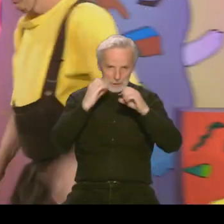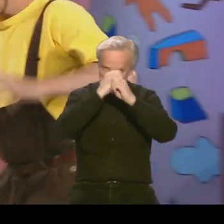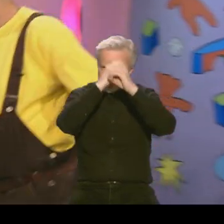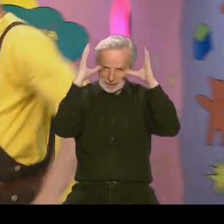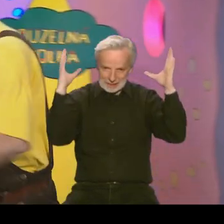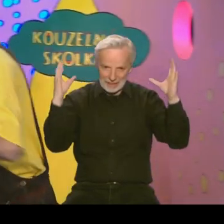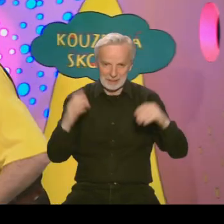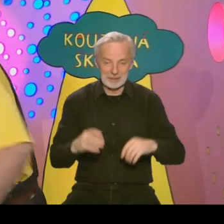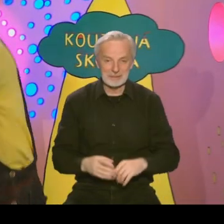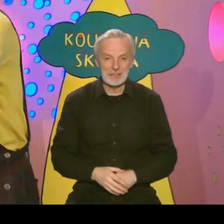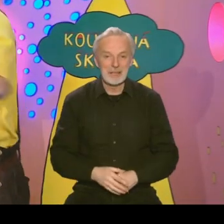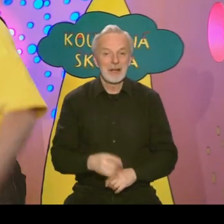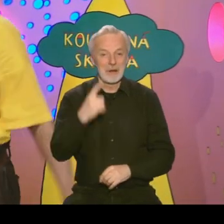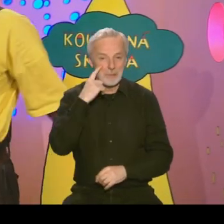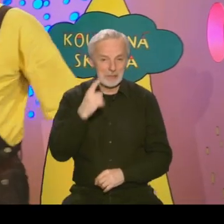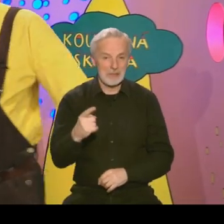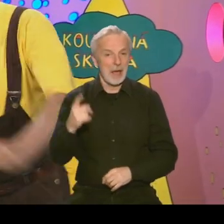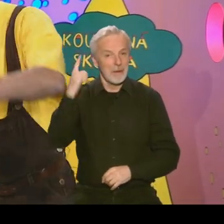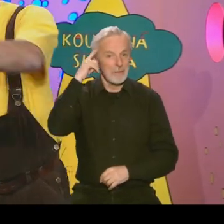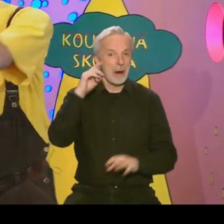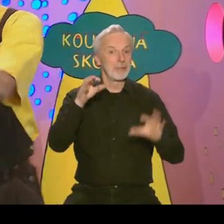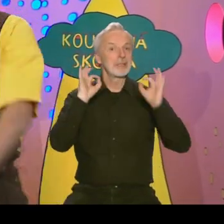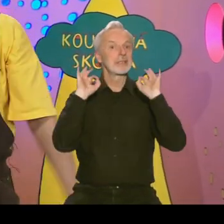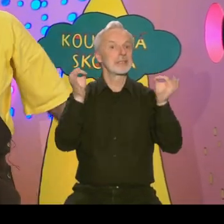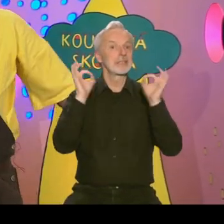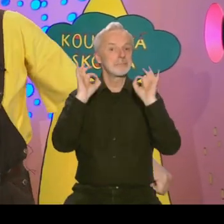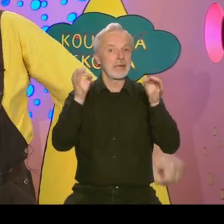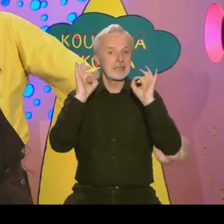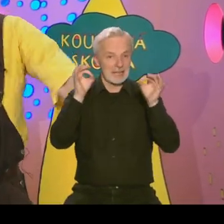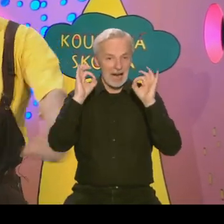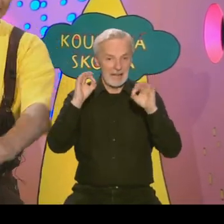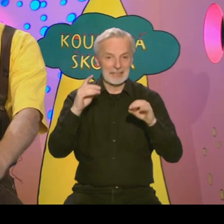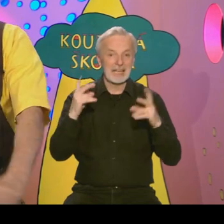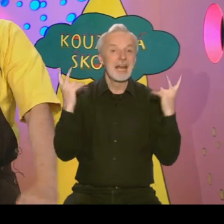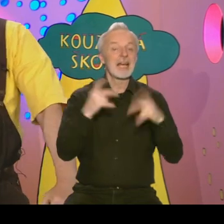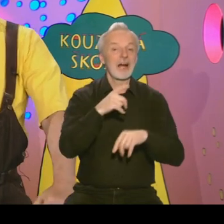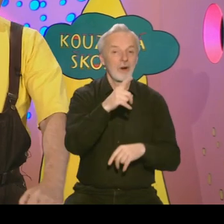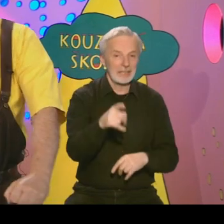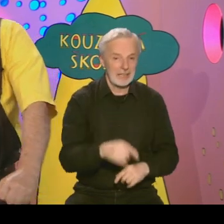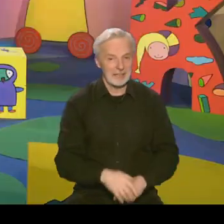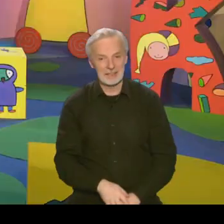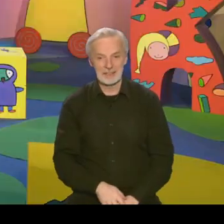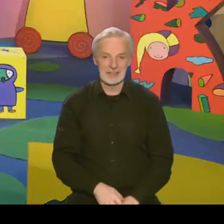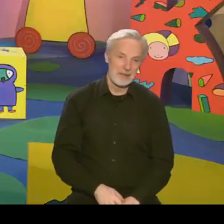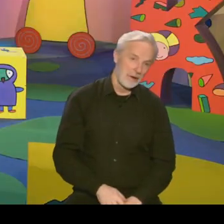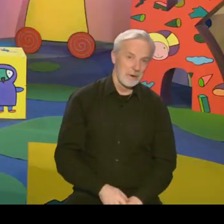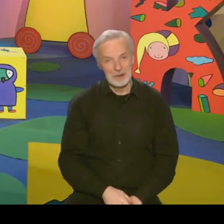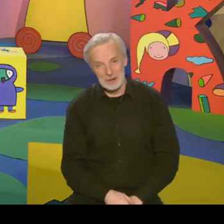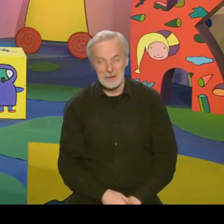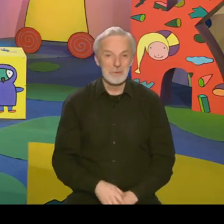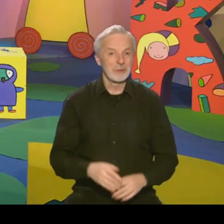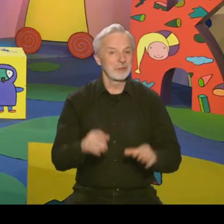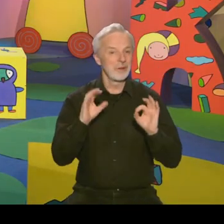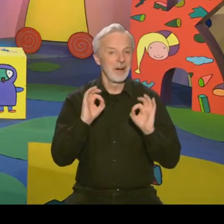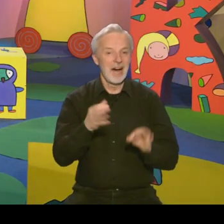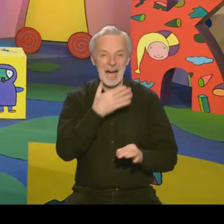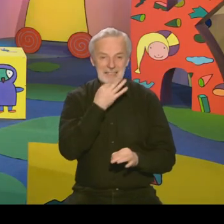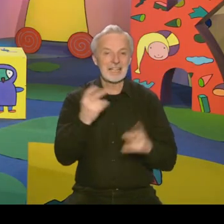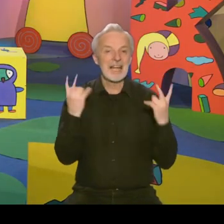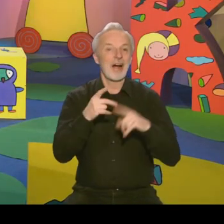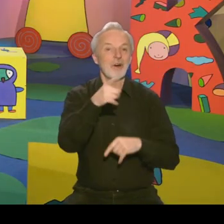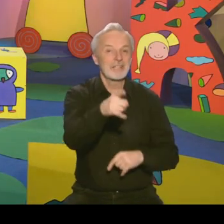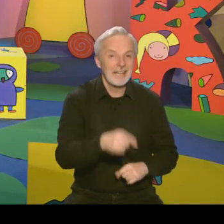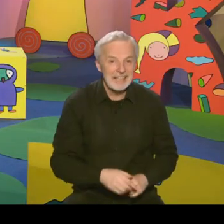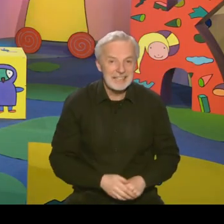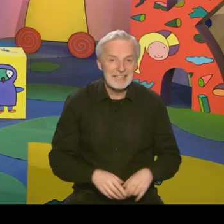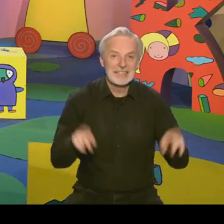kluci. Františku, teď mám na hlavě bambulku jako ty. Zkus to, já to taky takhle umím s tou bambulí jako ty.